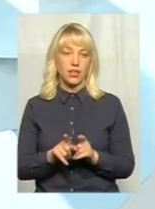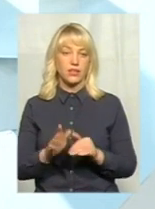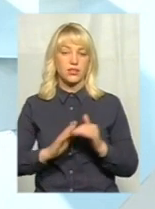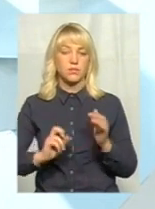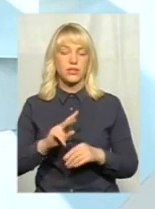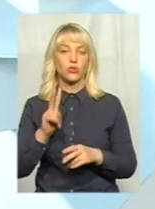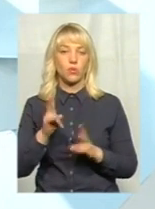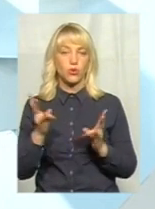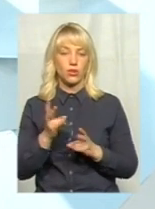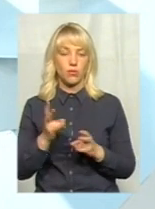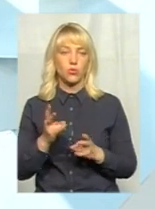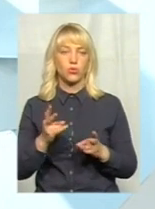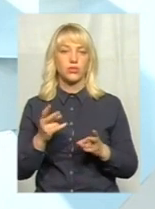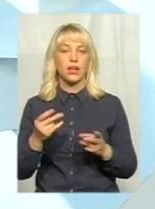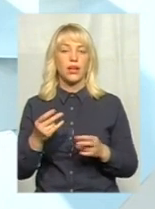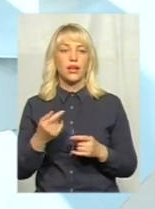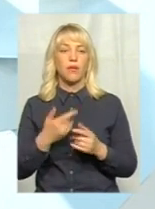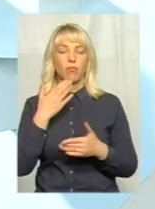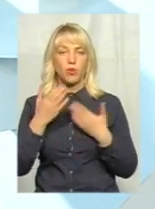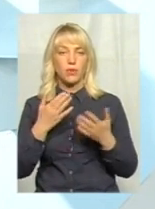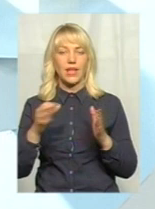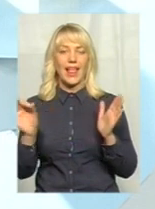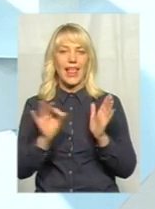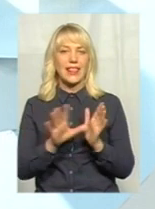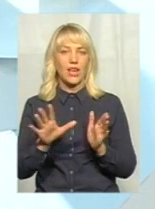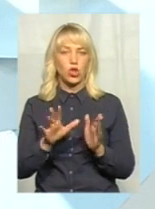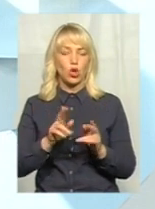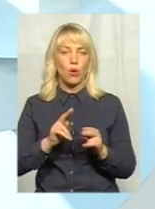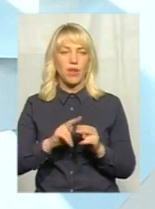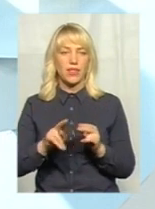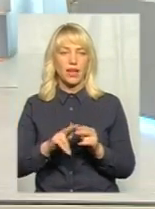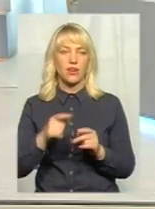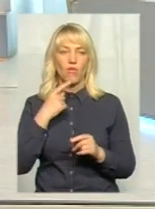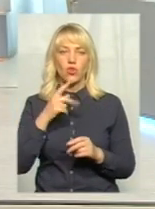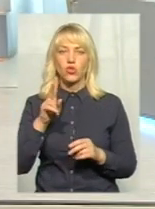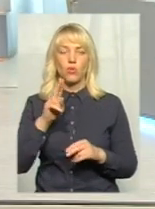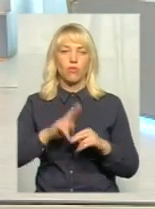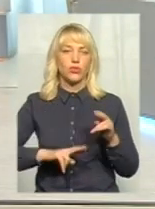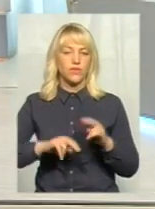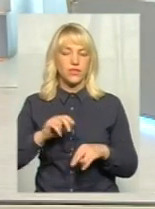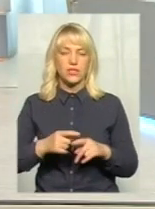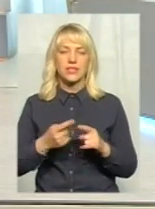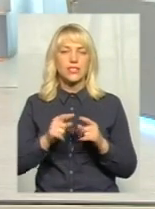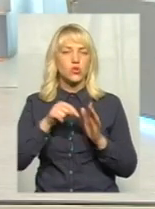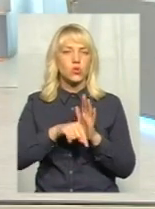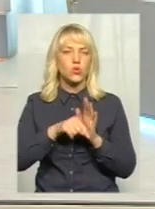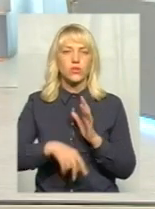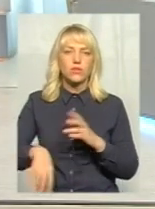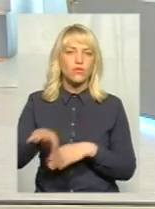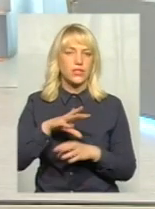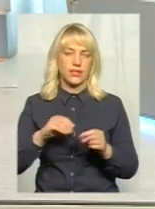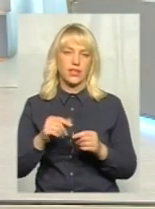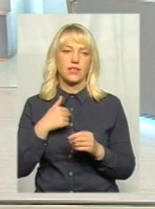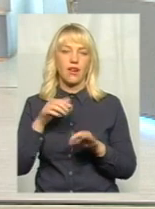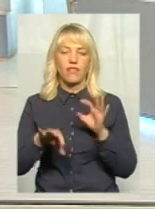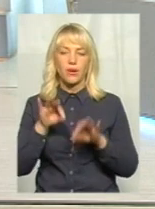попиту. От електромонтер. Навіть теж сказав, що і будівництва нема. Це стосується майже всіх, але просто я